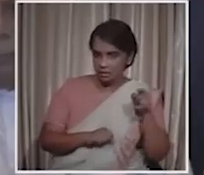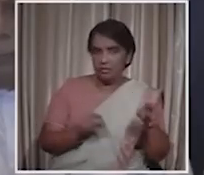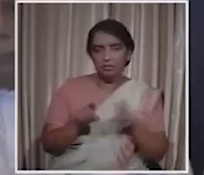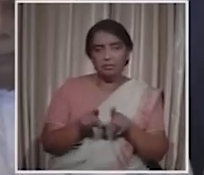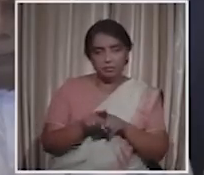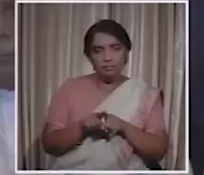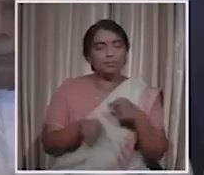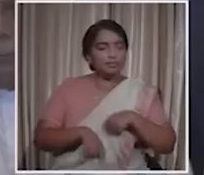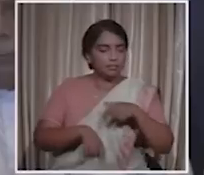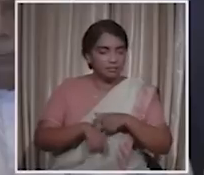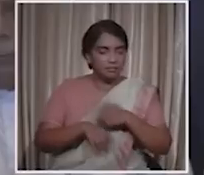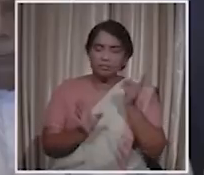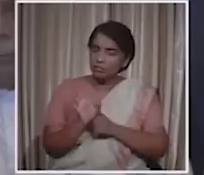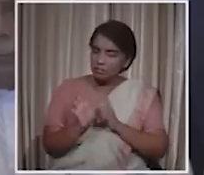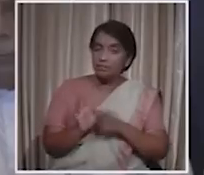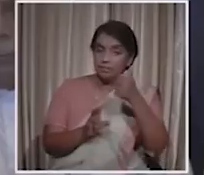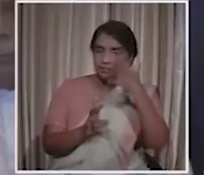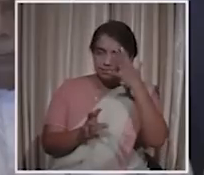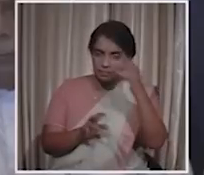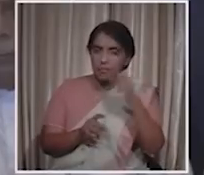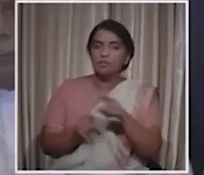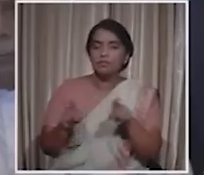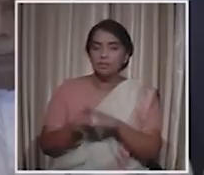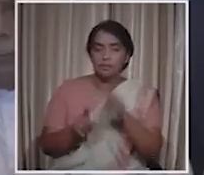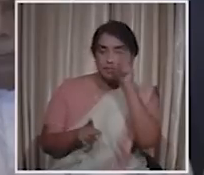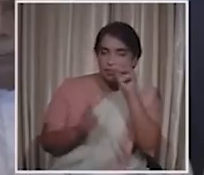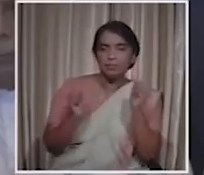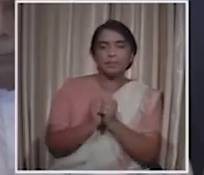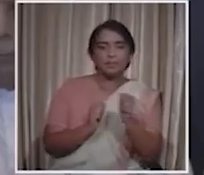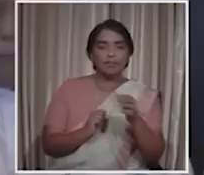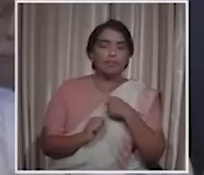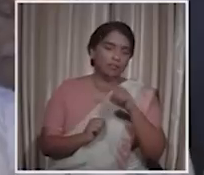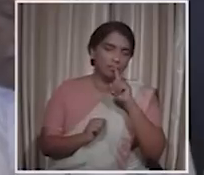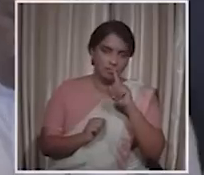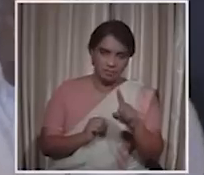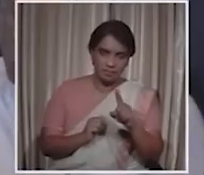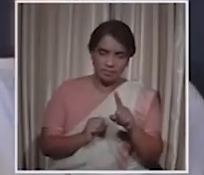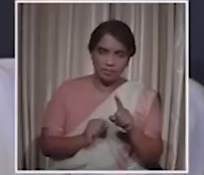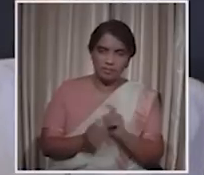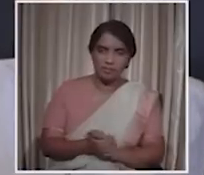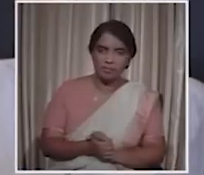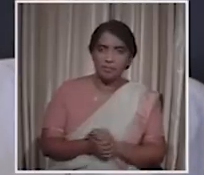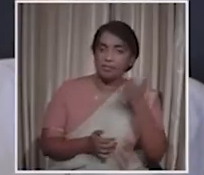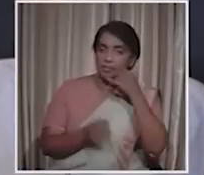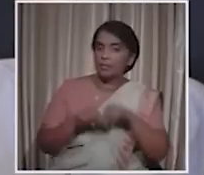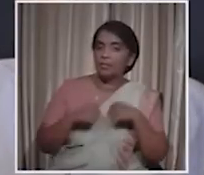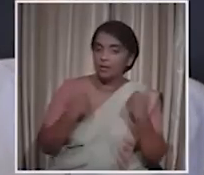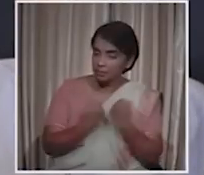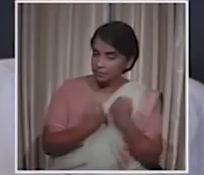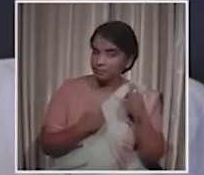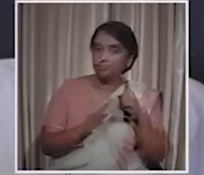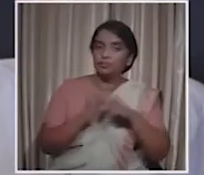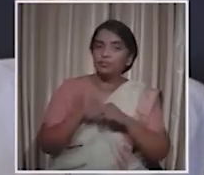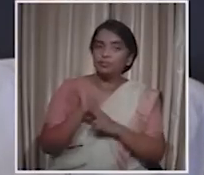නිසා හැම අවස්ථාවකදීම හොඳින් සිතා බලා විමසිල්ලෙන් කටයුතු කරන ලෙස මම ඉල්ලා සිටිනවා. සමගි ජන බලවේගයත්,